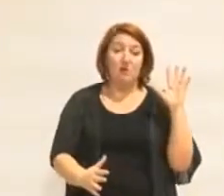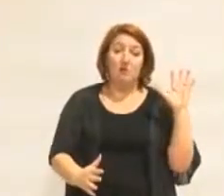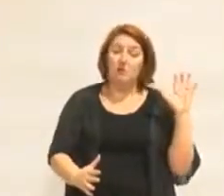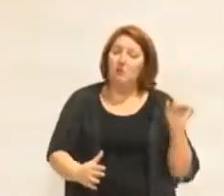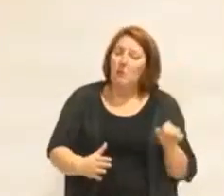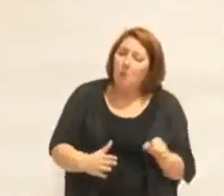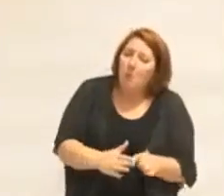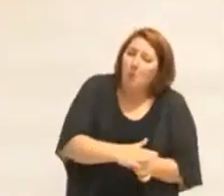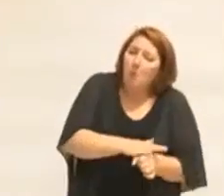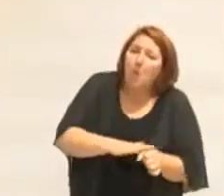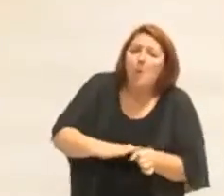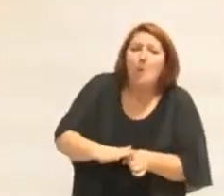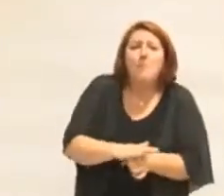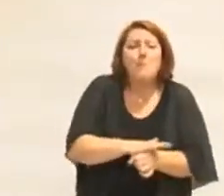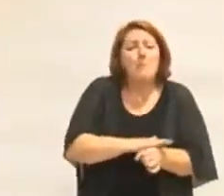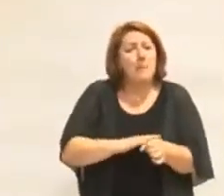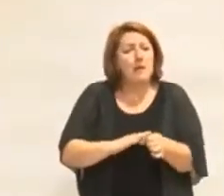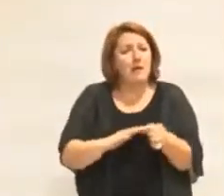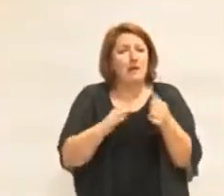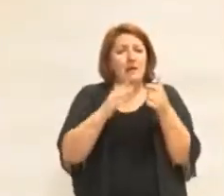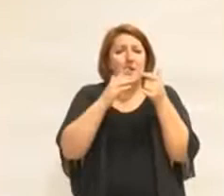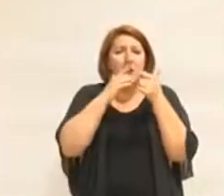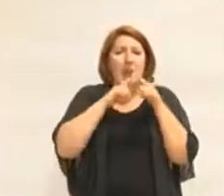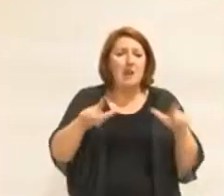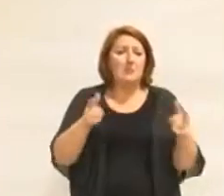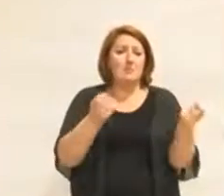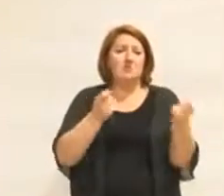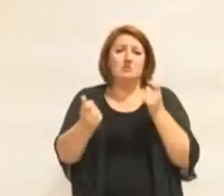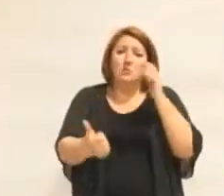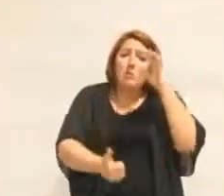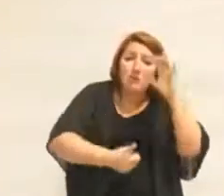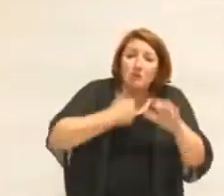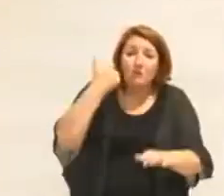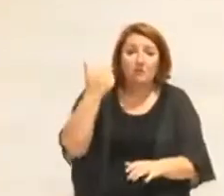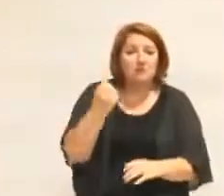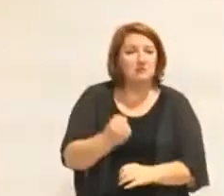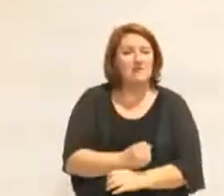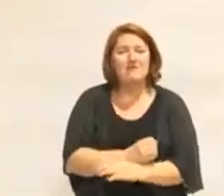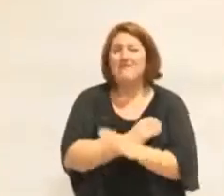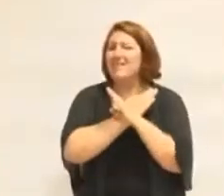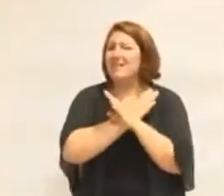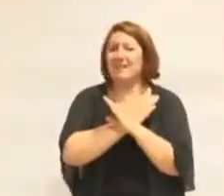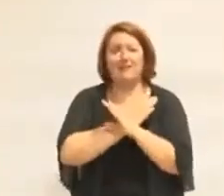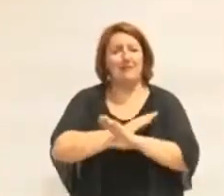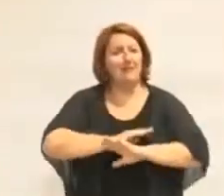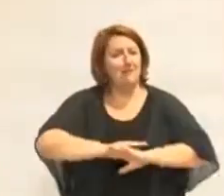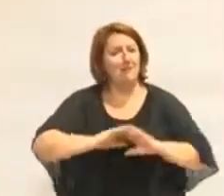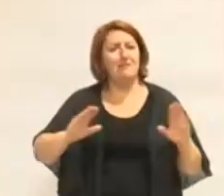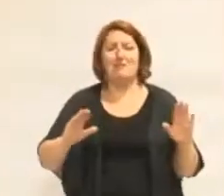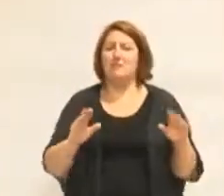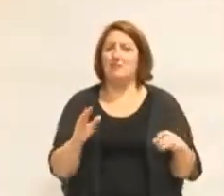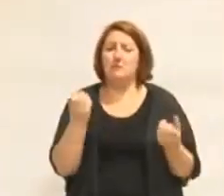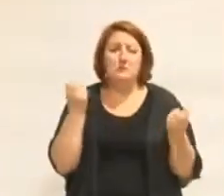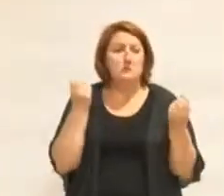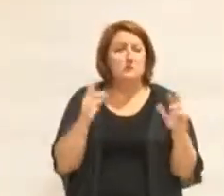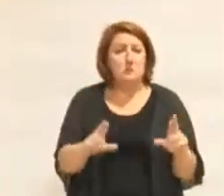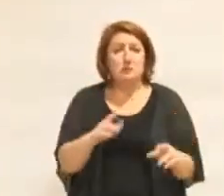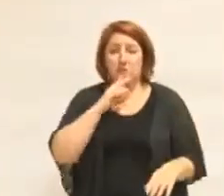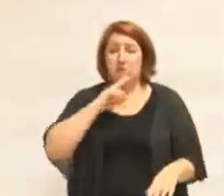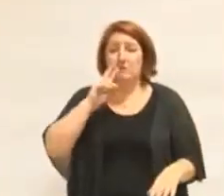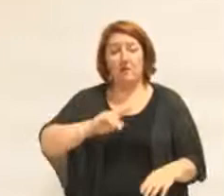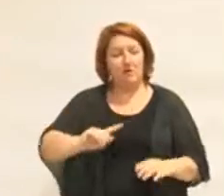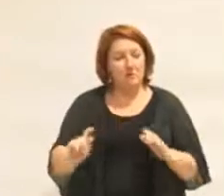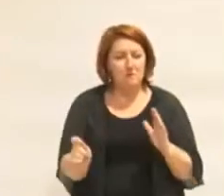intégrale de libre gestion et de libre administration des collectivités locales et territoriales. C'est donc un moment extrêmement lourd, pour ne pas dire